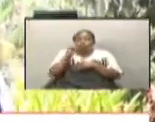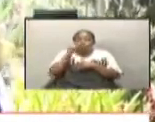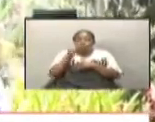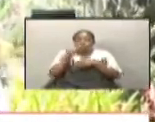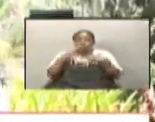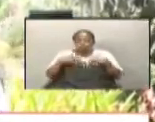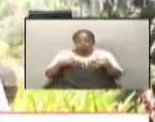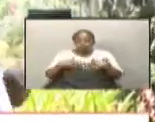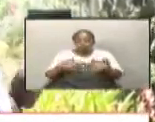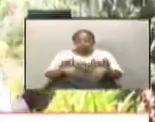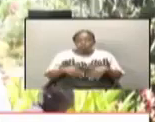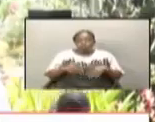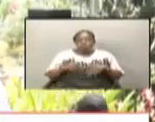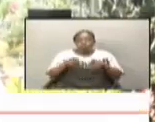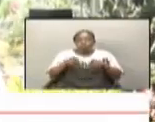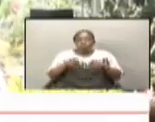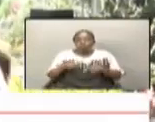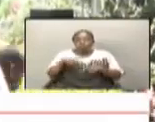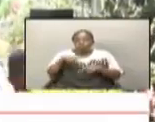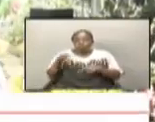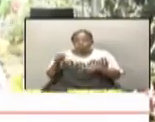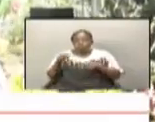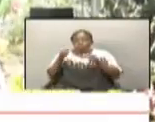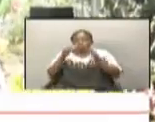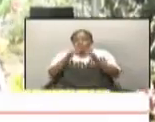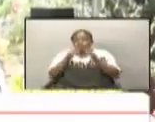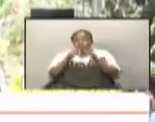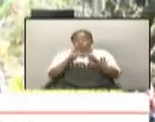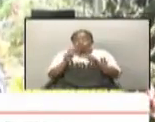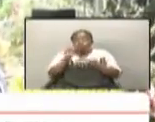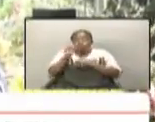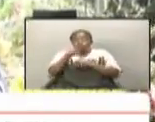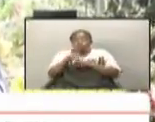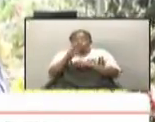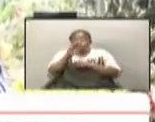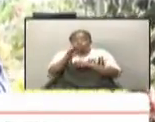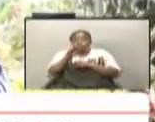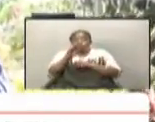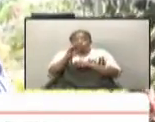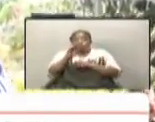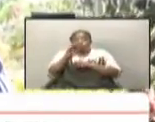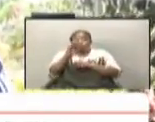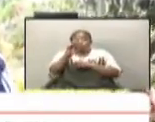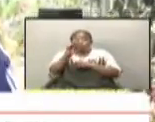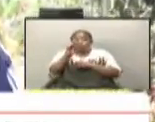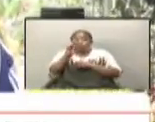retujijamo funeral home tujitwale buloba ku farm ye